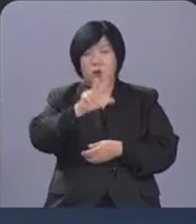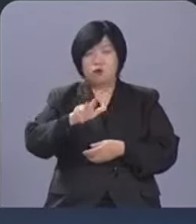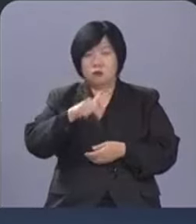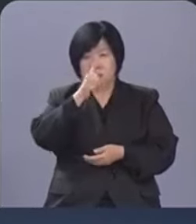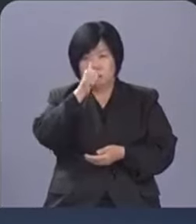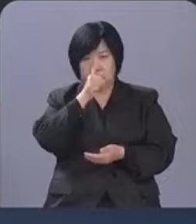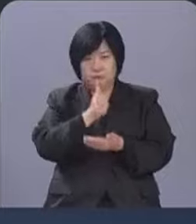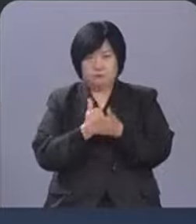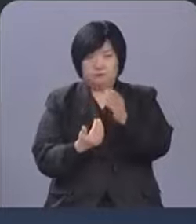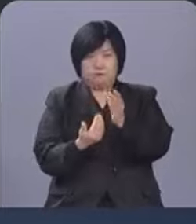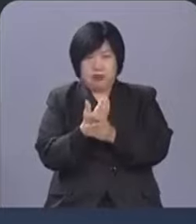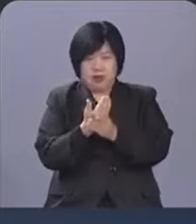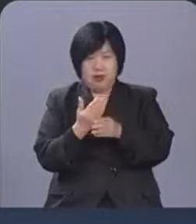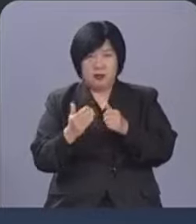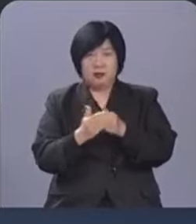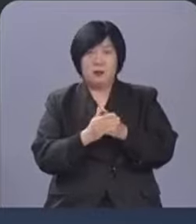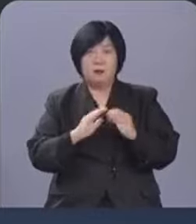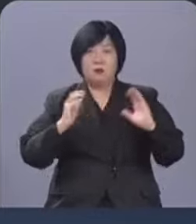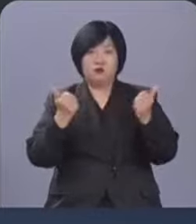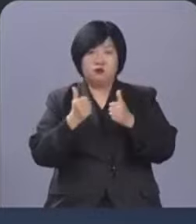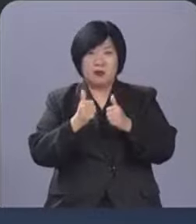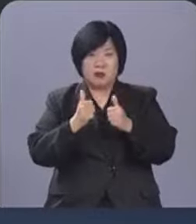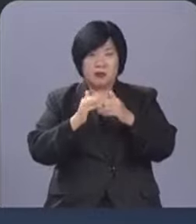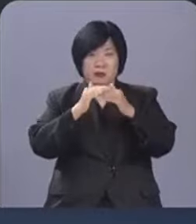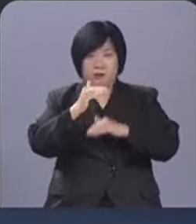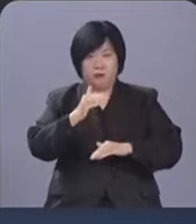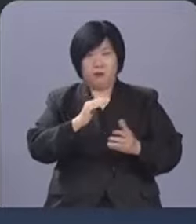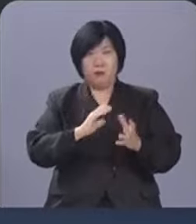사안을 논의하기로 했습니다 김하은의